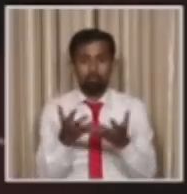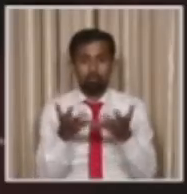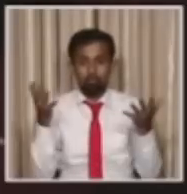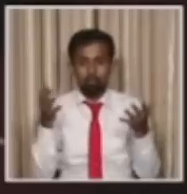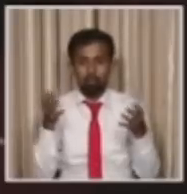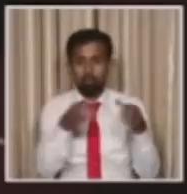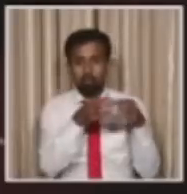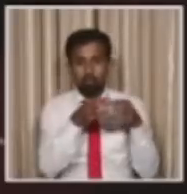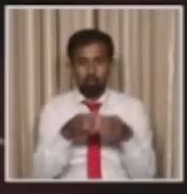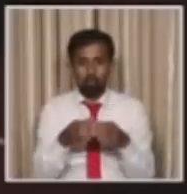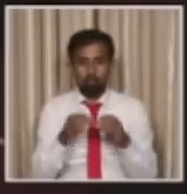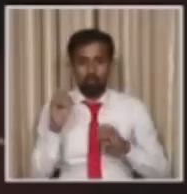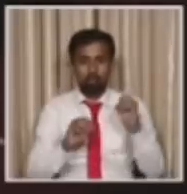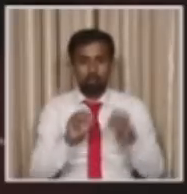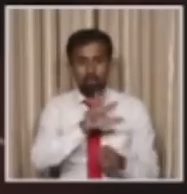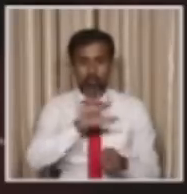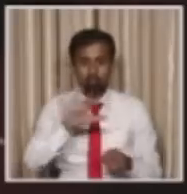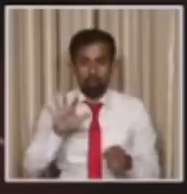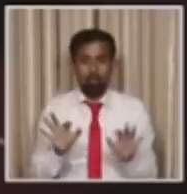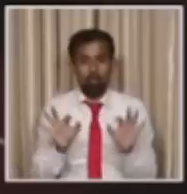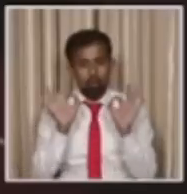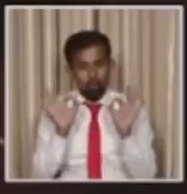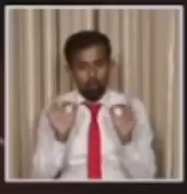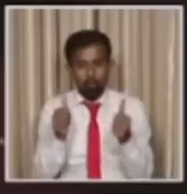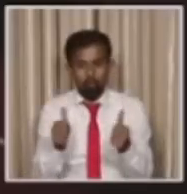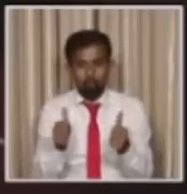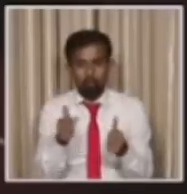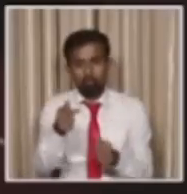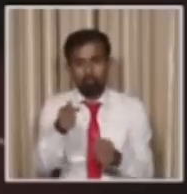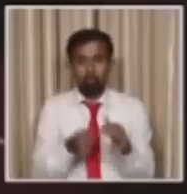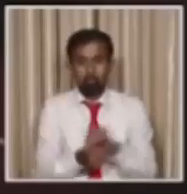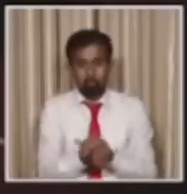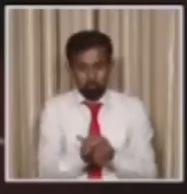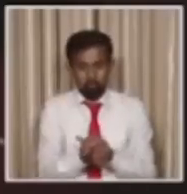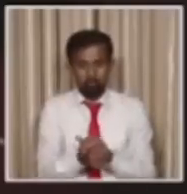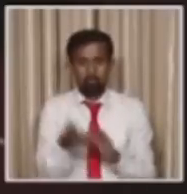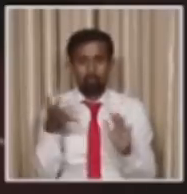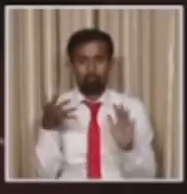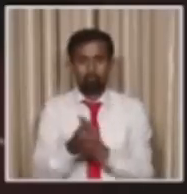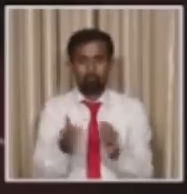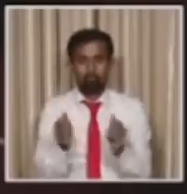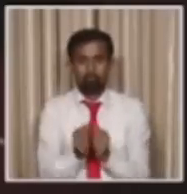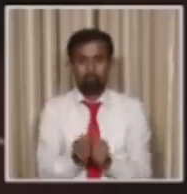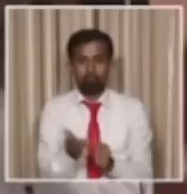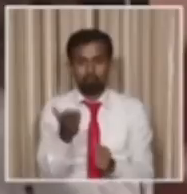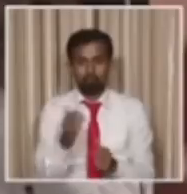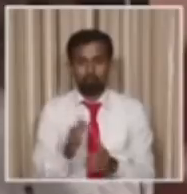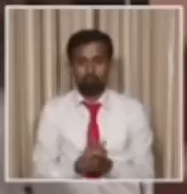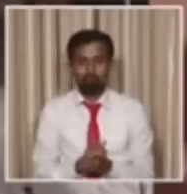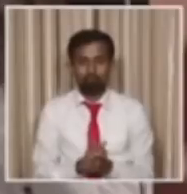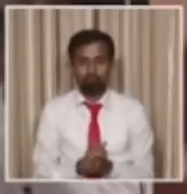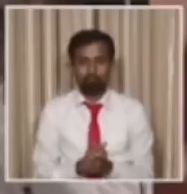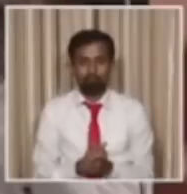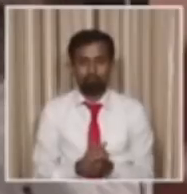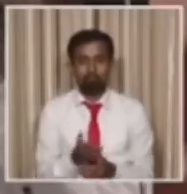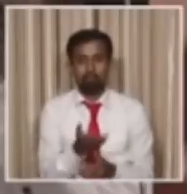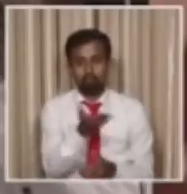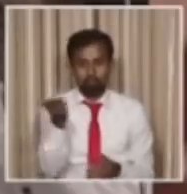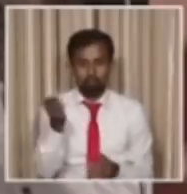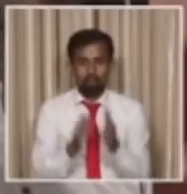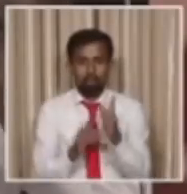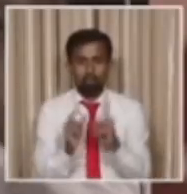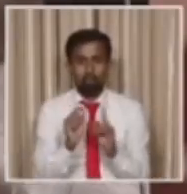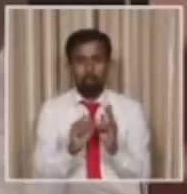95% හොඳයි. තමුන් ආසල කඩේ යන අය තමයි ඔය වැරදි වැඩ කරන්නේ. ප්‍රියනලස්මත්තම ඒ වගේම ඔබතුමා